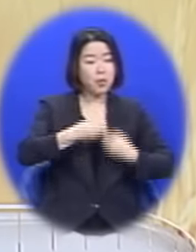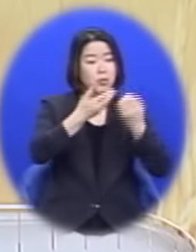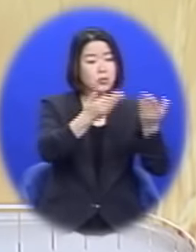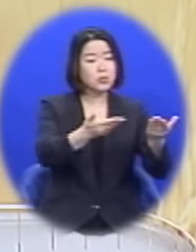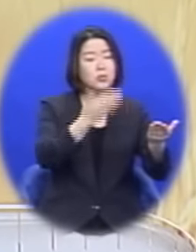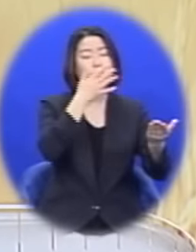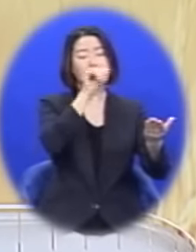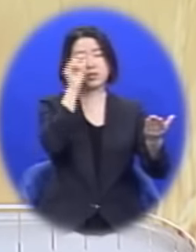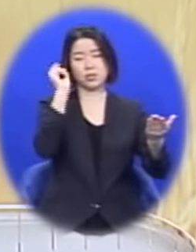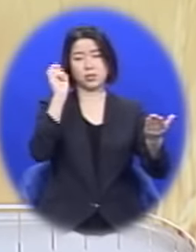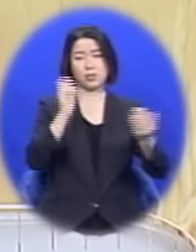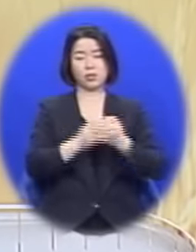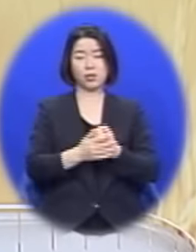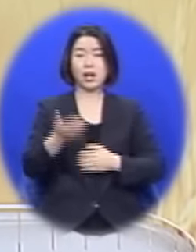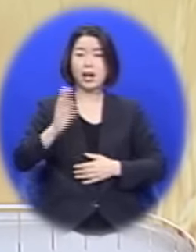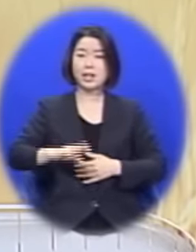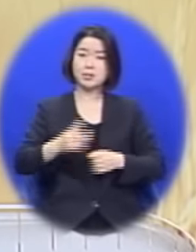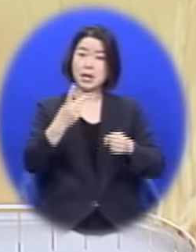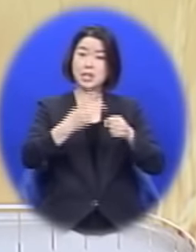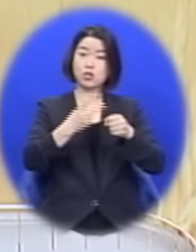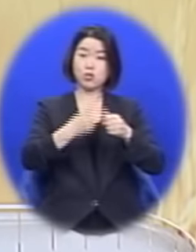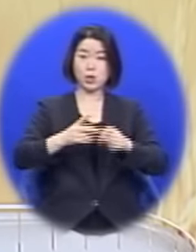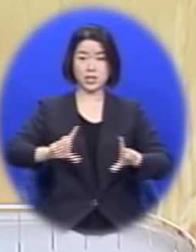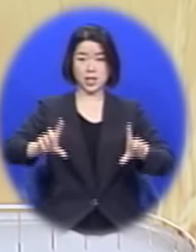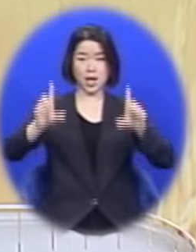그런데 둘째 해는 어땠을까요?